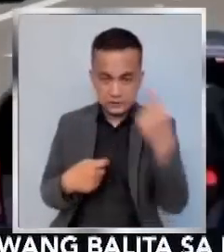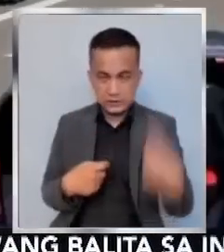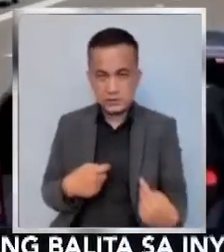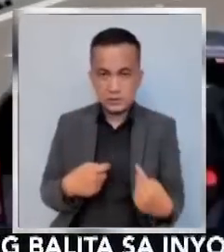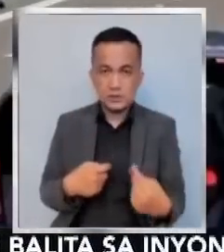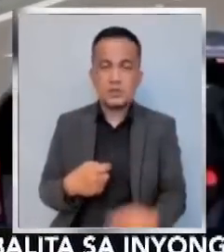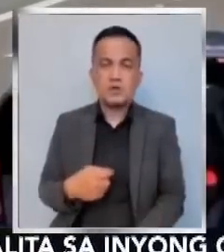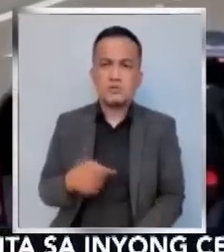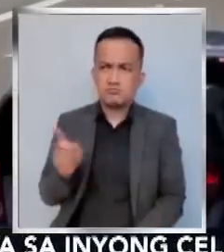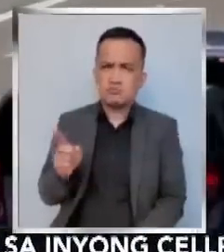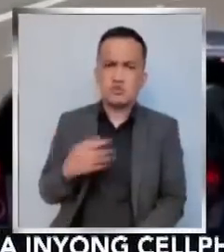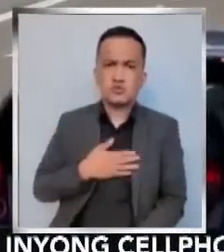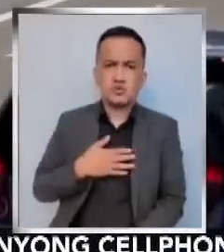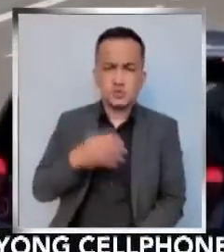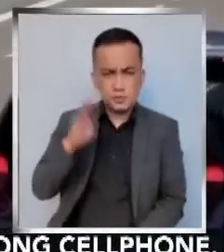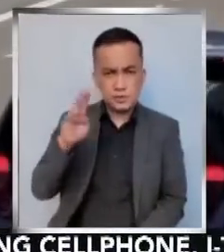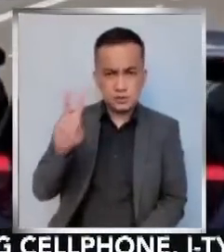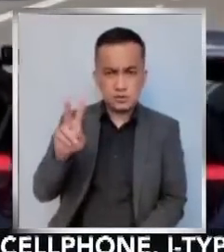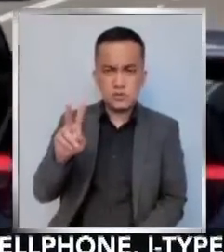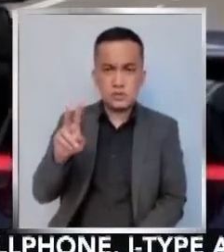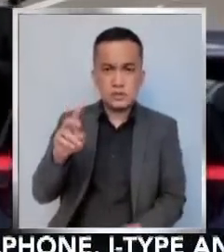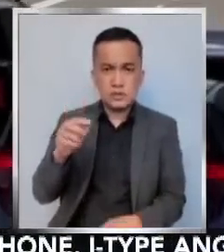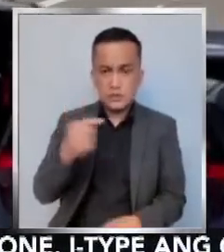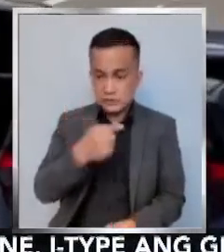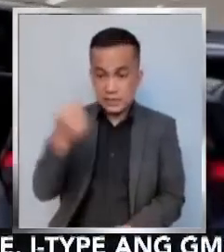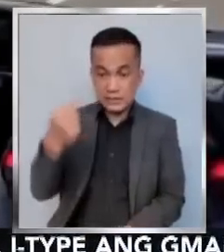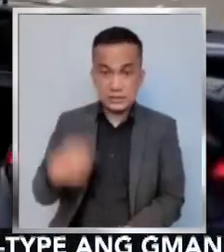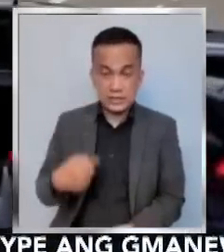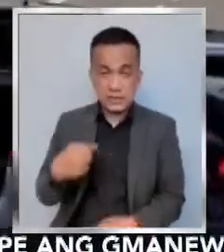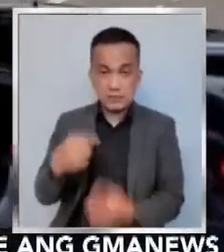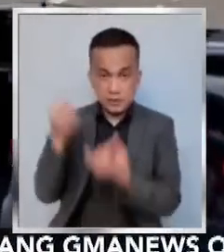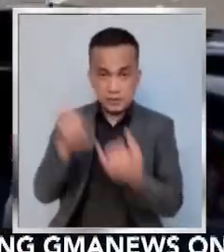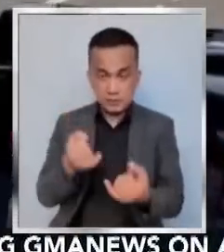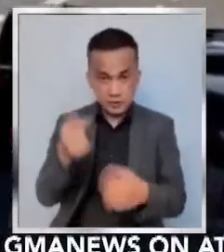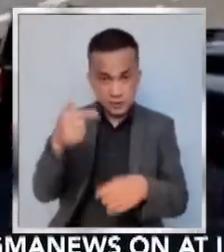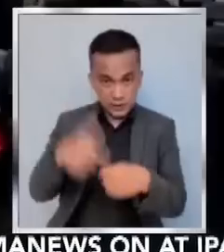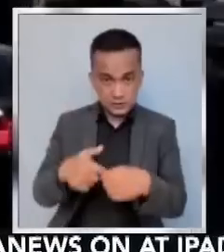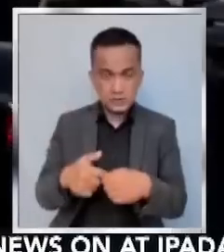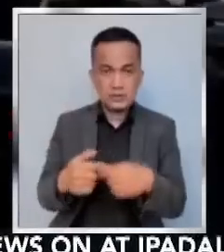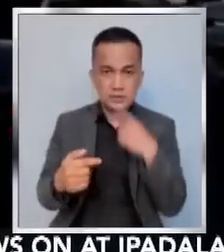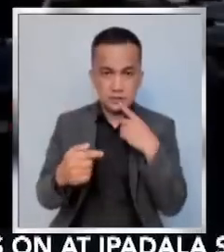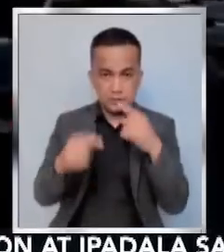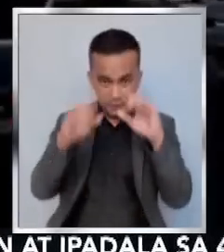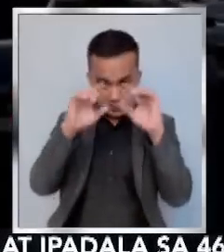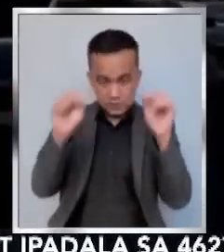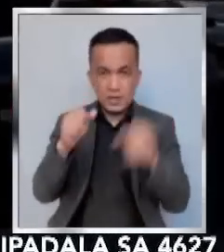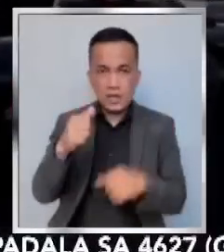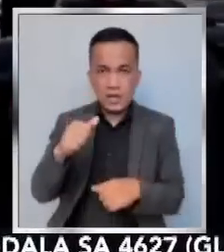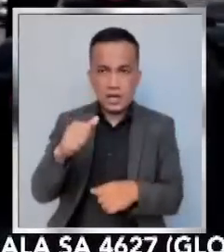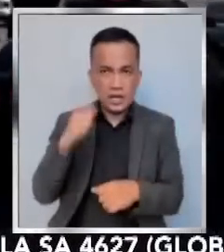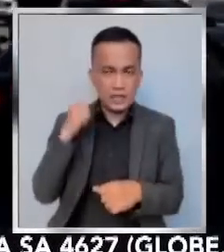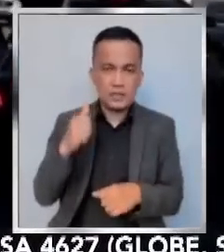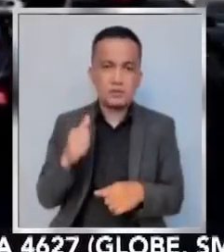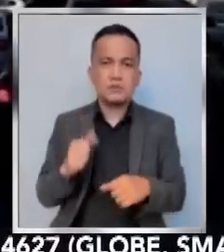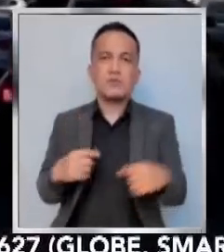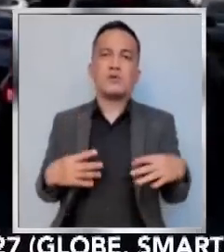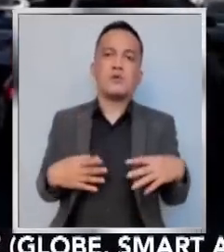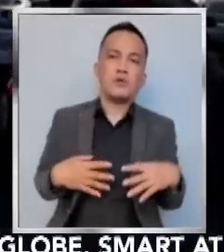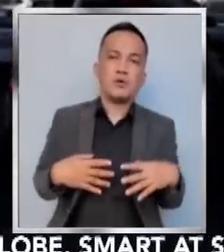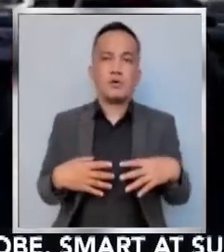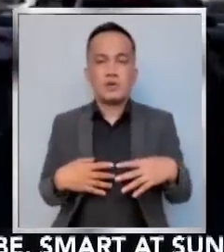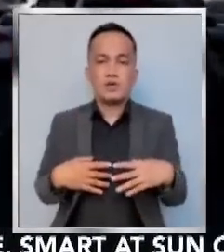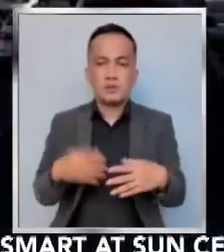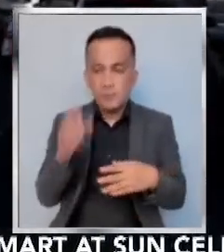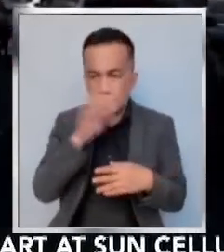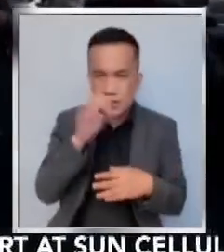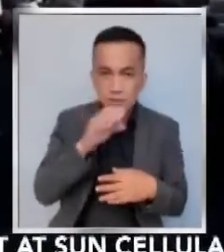sa Russia na mismo mag-import ng mga produktong petrolyo. Sabi ng Pangulo, ayaw raw niyang magpakakampante pagdating sa paghahanap ng